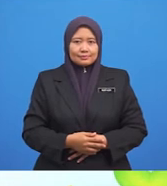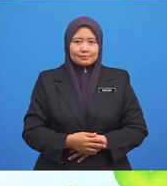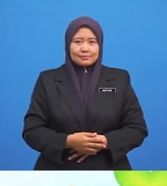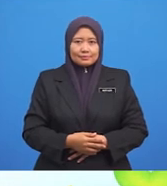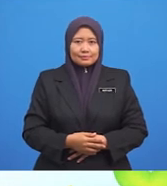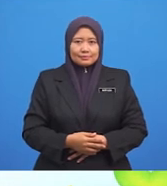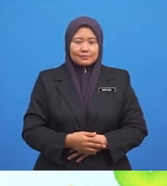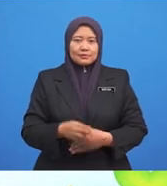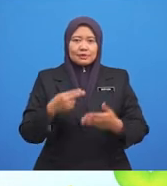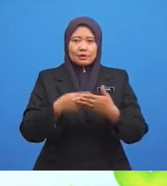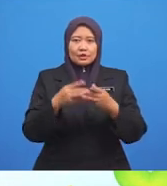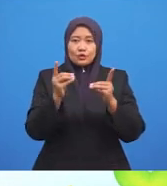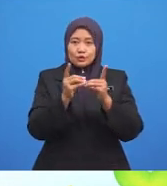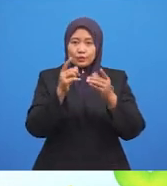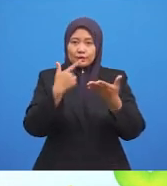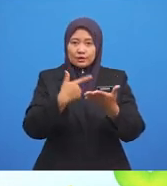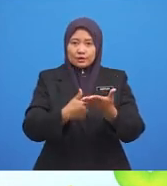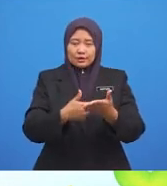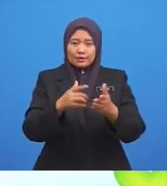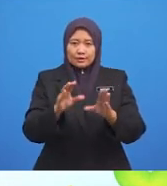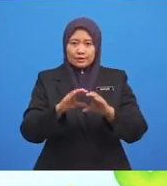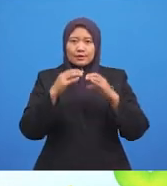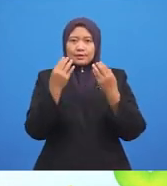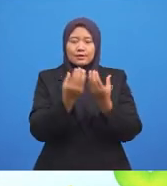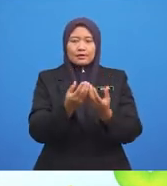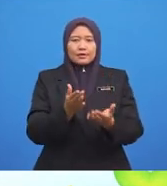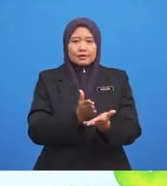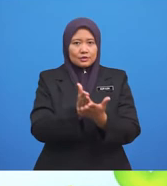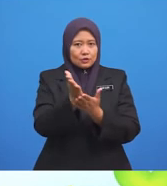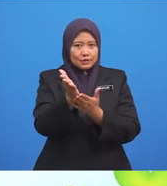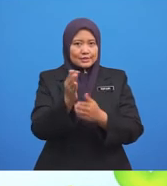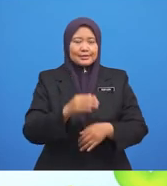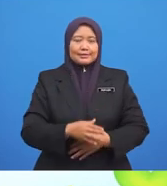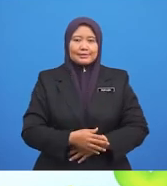Sehingga berjumpa lagi dalam kelas seterusnya.